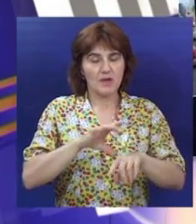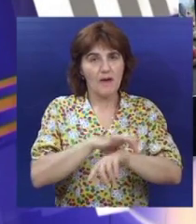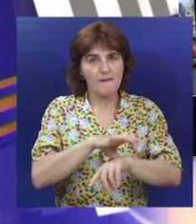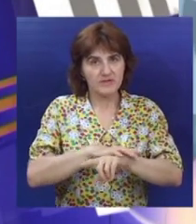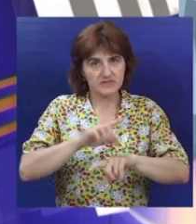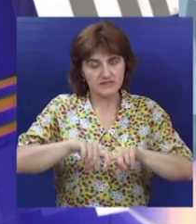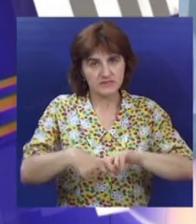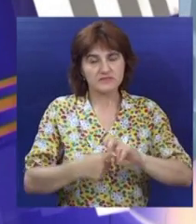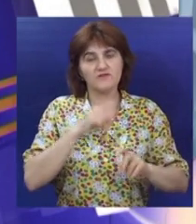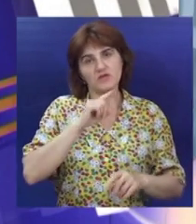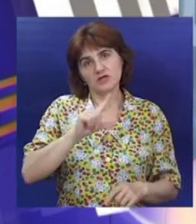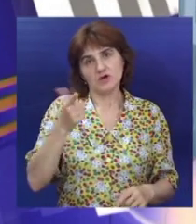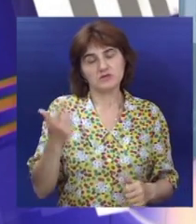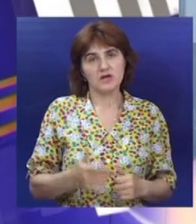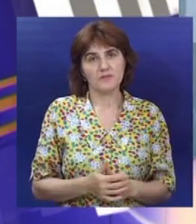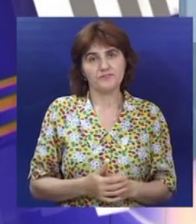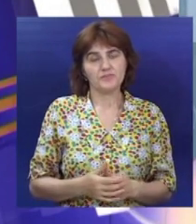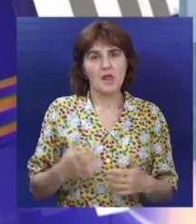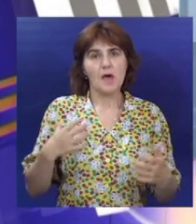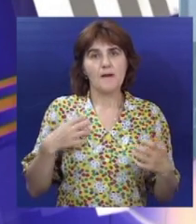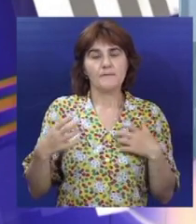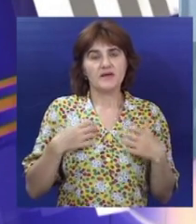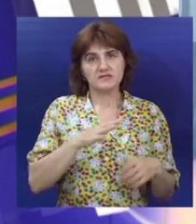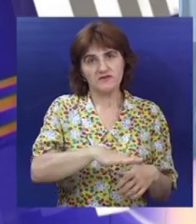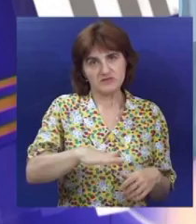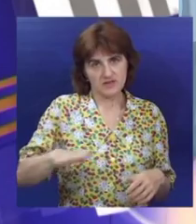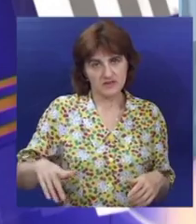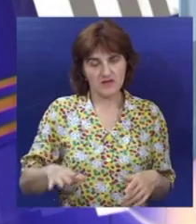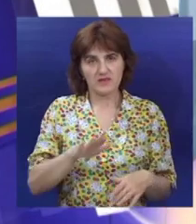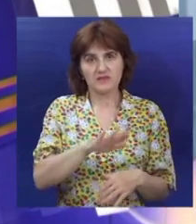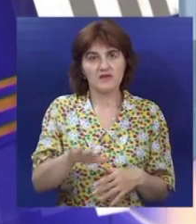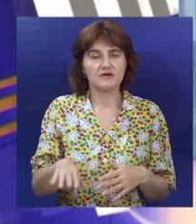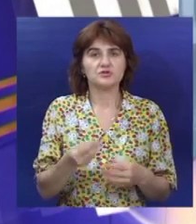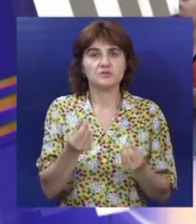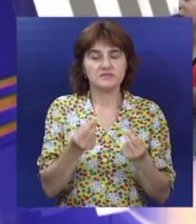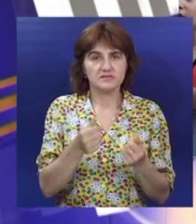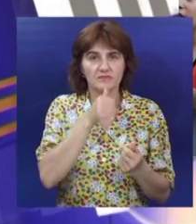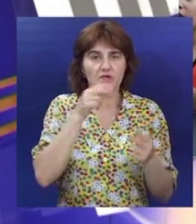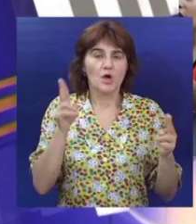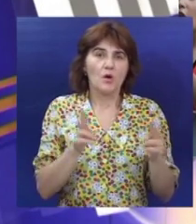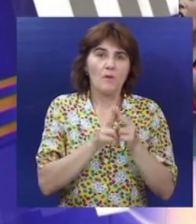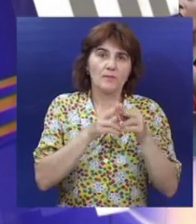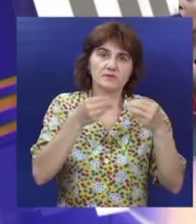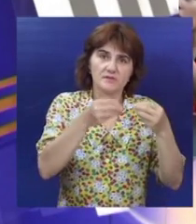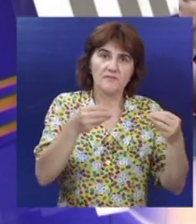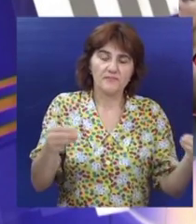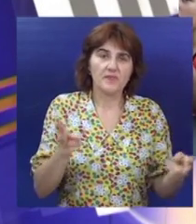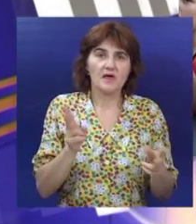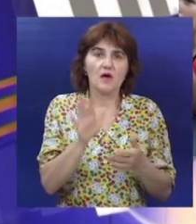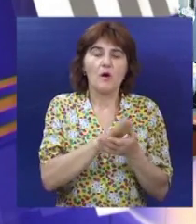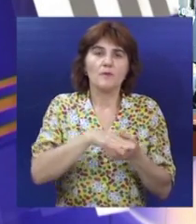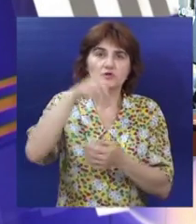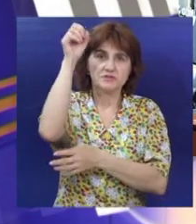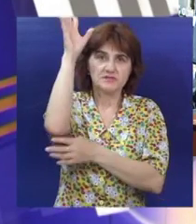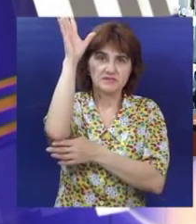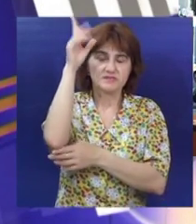medicinske dijagnostičke opreme i ostalih tehničkih rešenja. Predstava pozorišta Dečija zemlja upoznala je najmlađe na šarmantan i duhovit